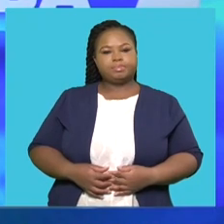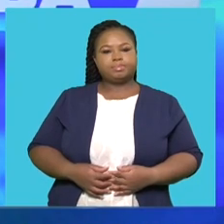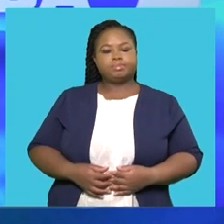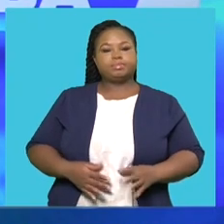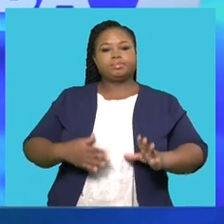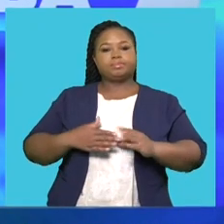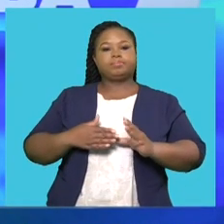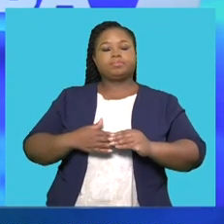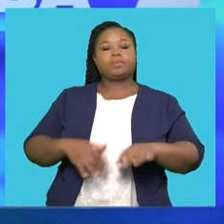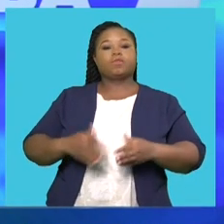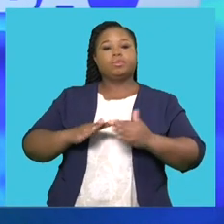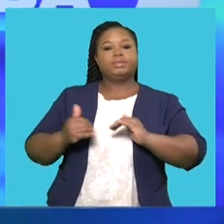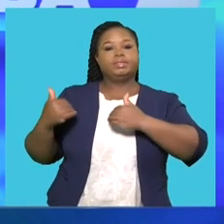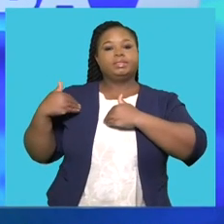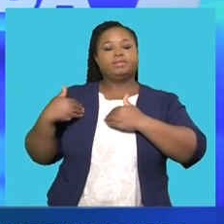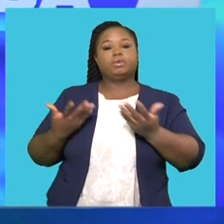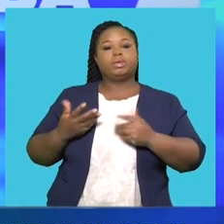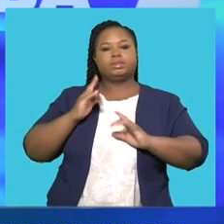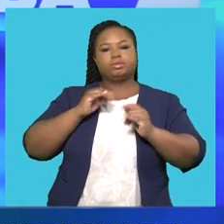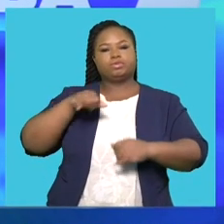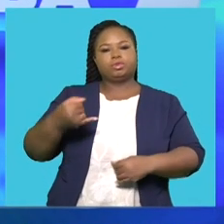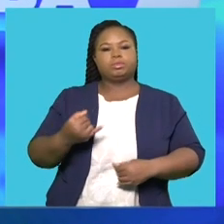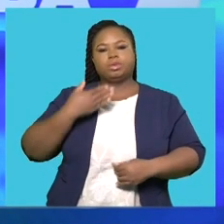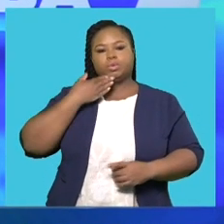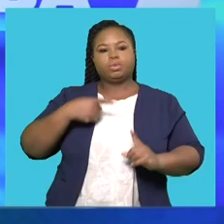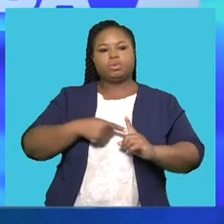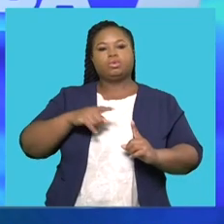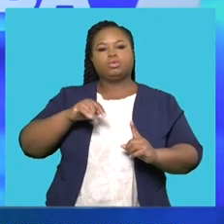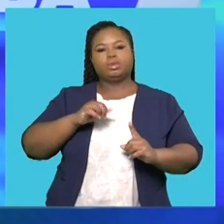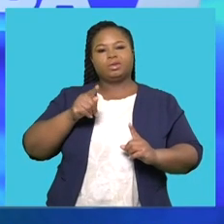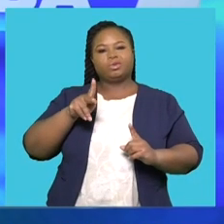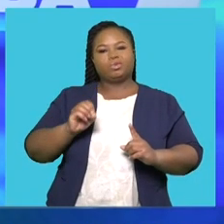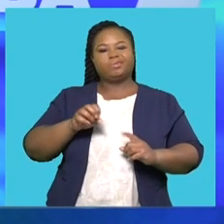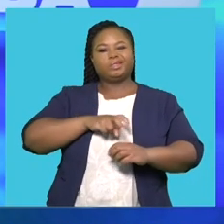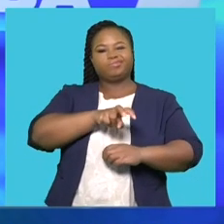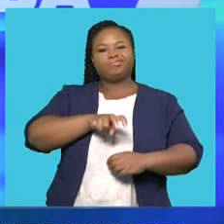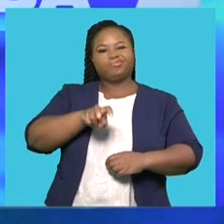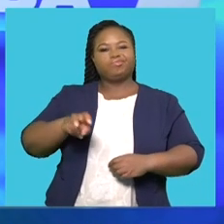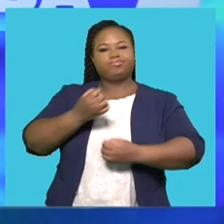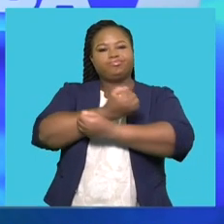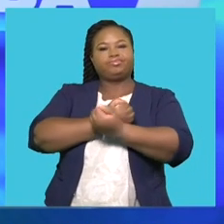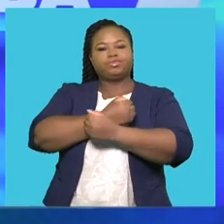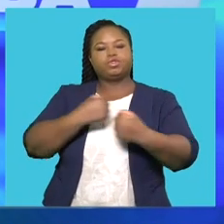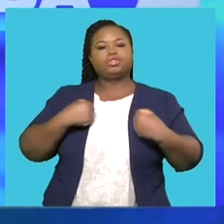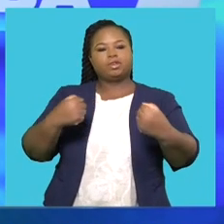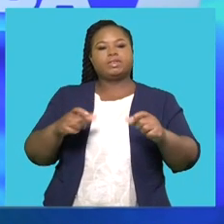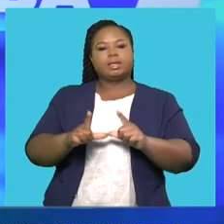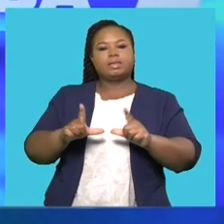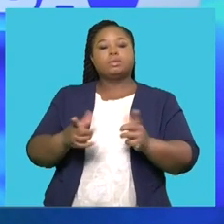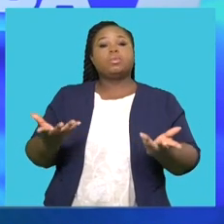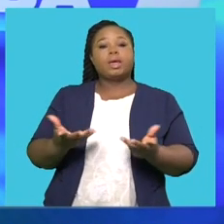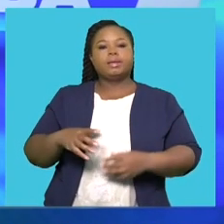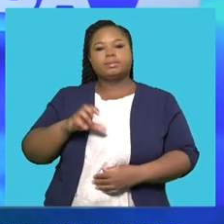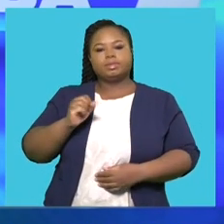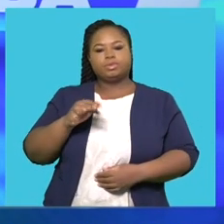Ilungu lomnyango wezokuPhepha kuMphakathi kusifunda iGoli uMgcini Tshwaku wethule iloli elihlinzeka ngezincwadi zokushayela eTshepisong namuhla